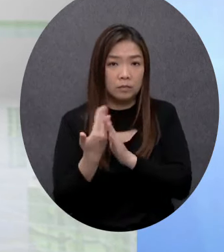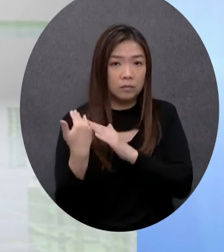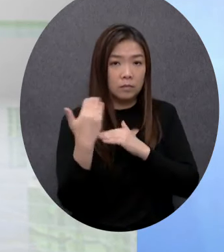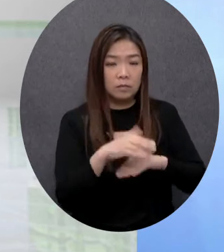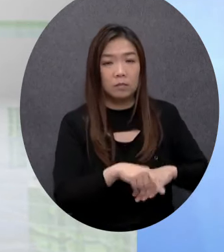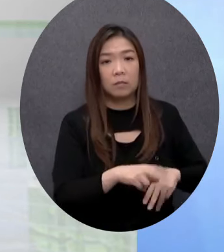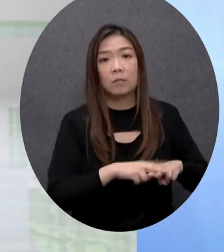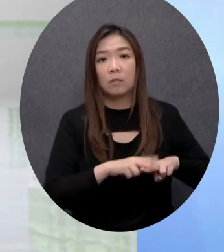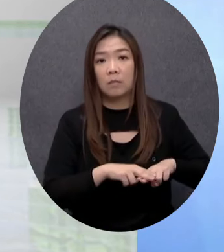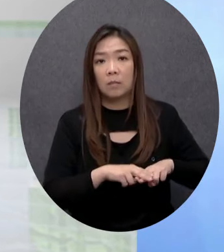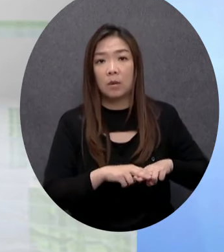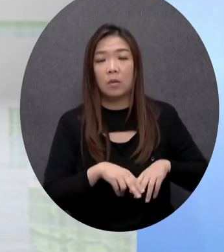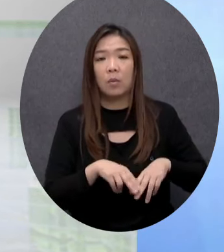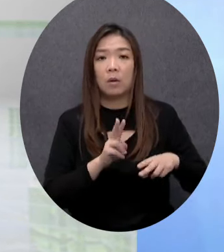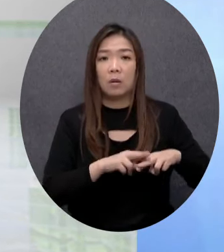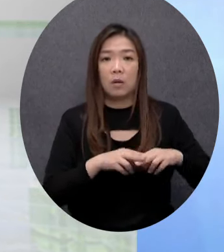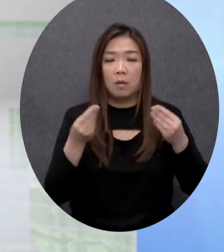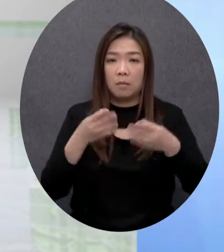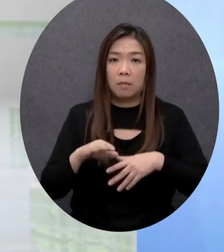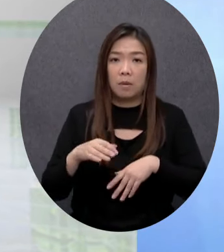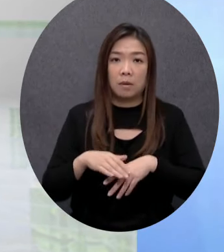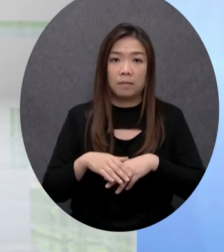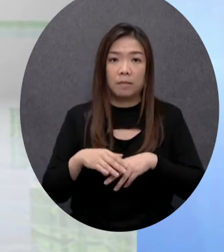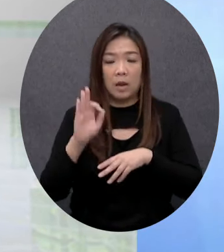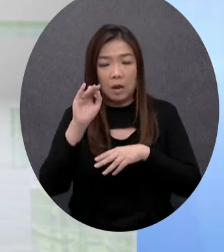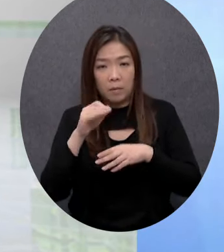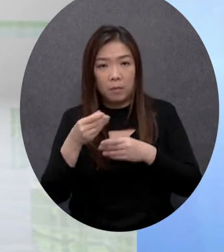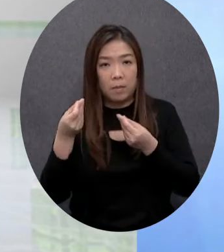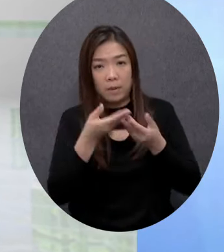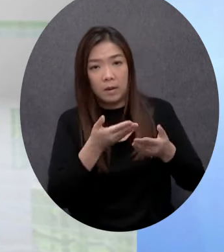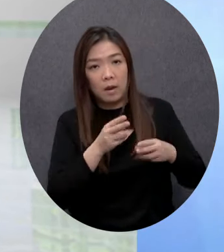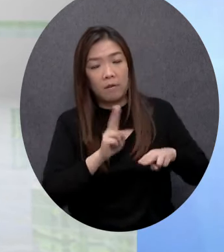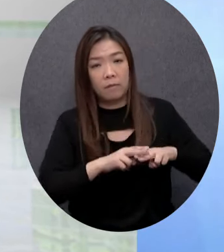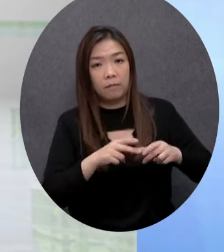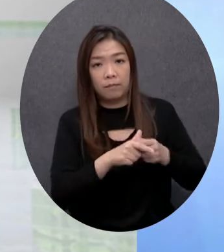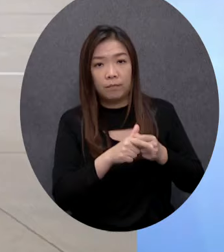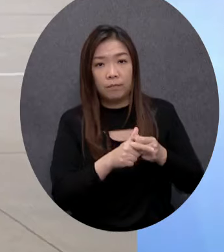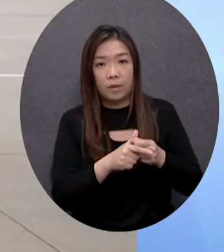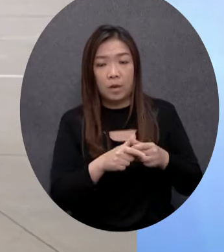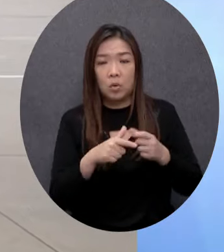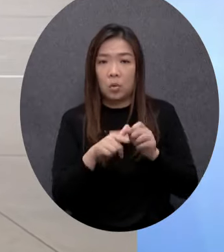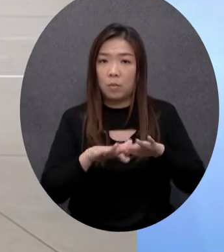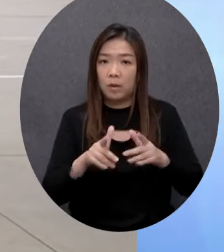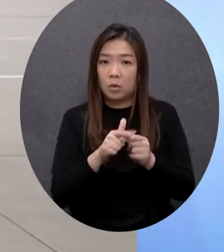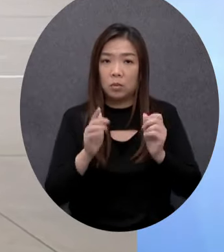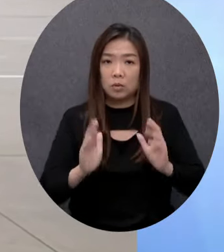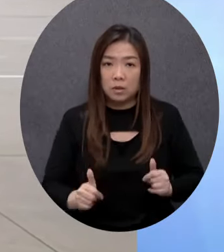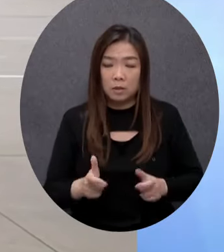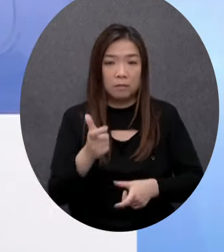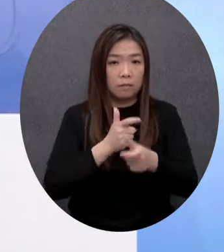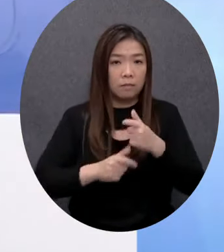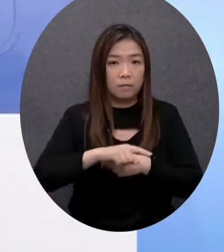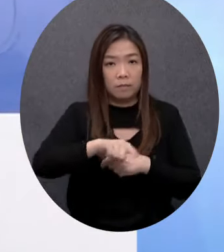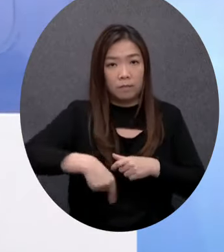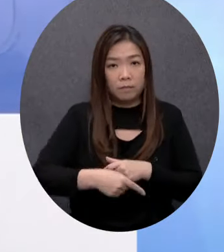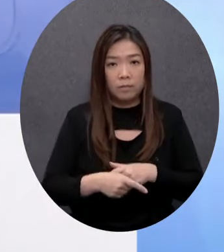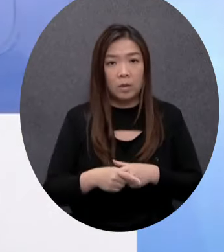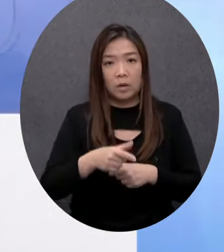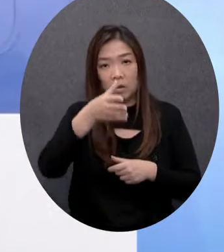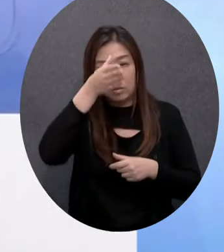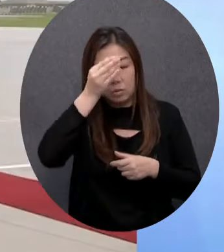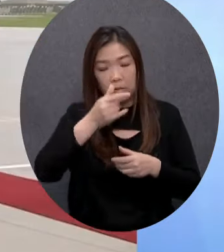为中资企业提供公平公正营商环境。 国家主席习近平星期日下午